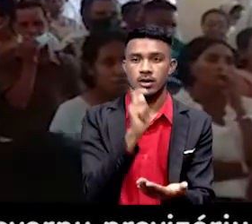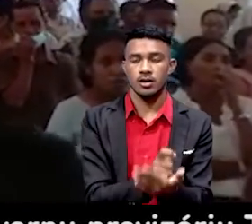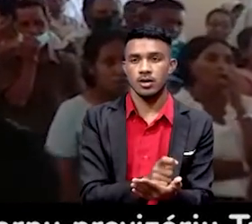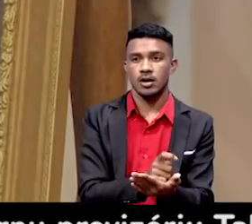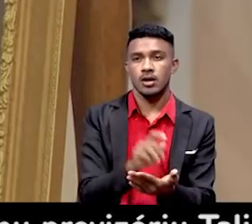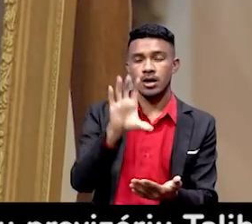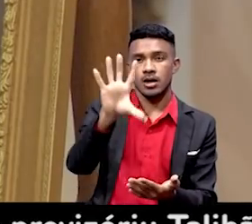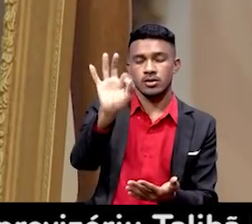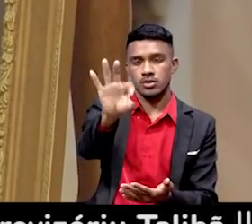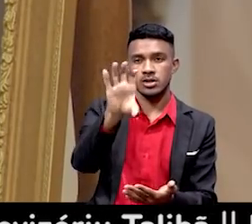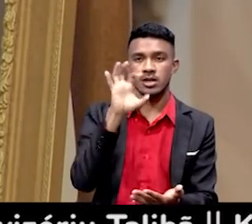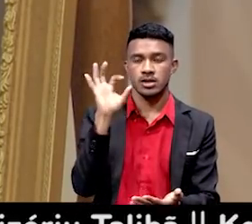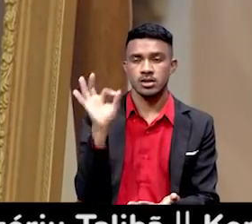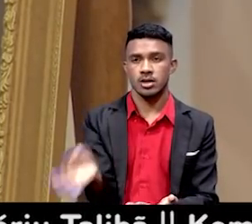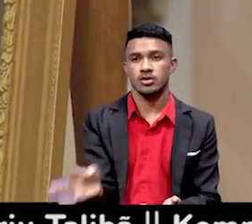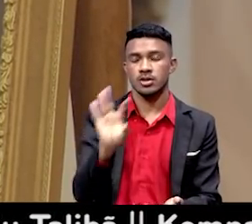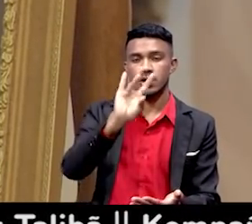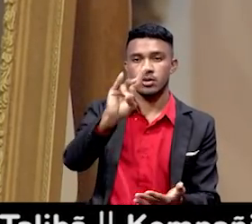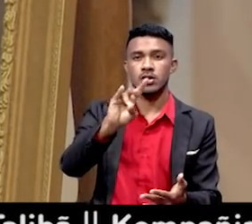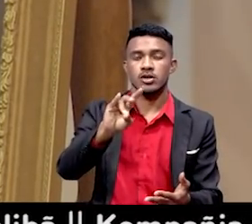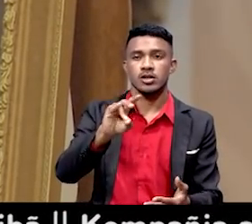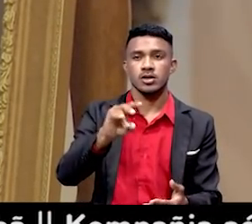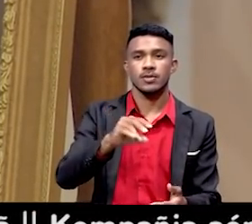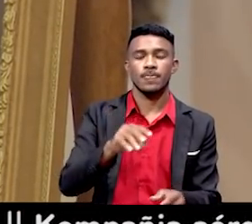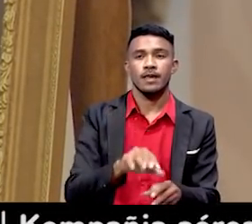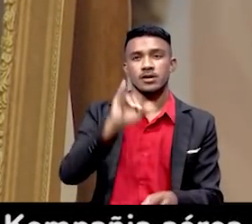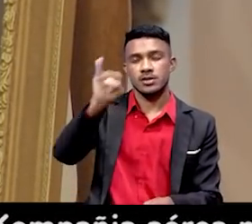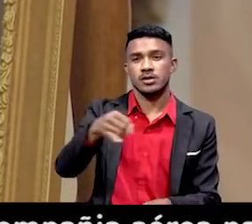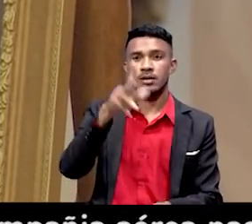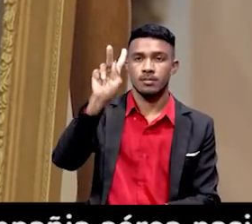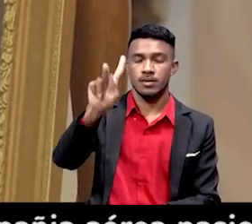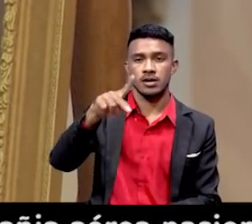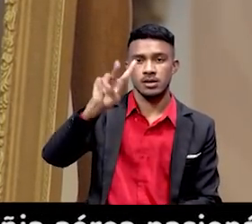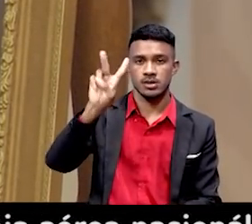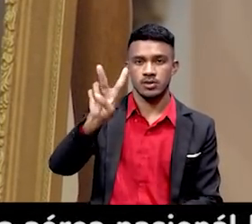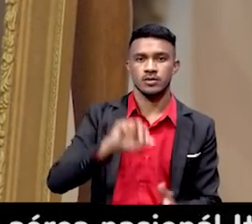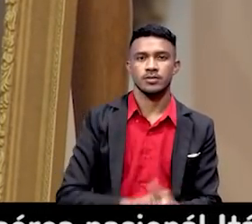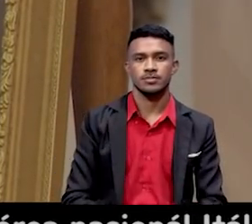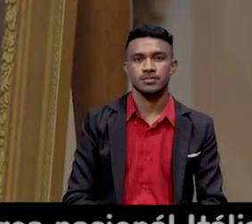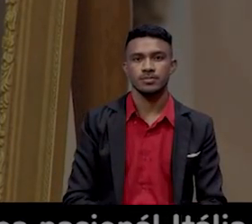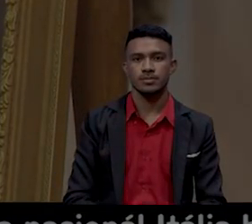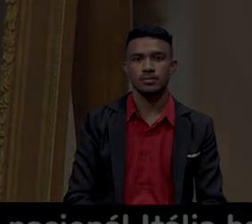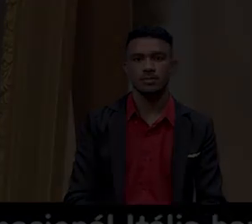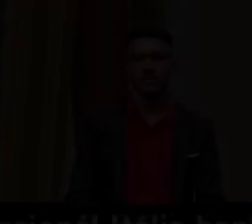resin hitu husi Santo Padre João Paulo II. Equipa cobertura, Ziemen.